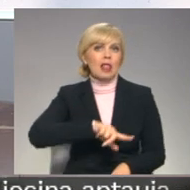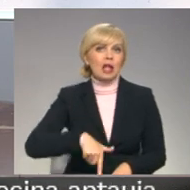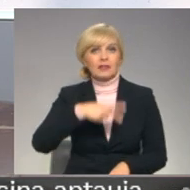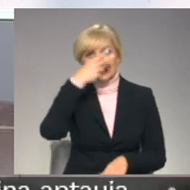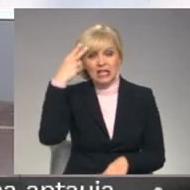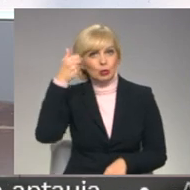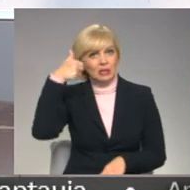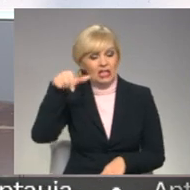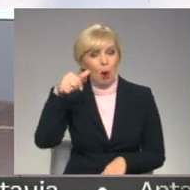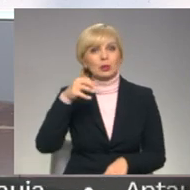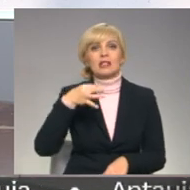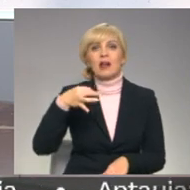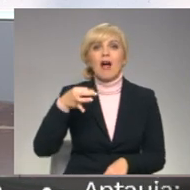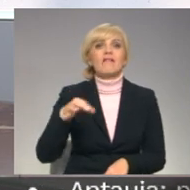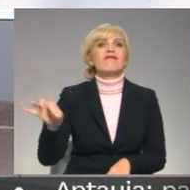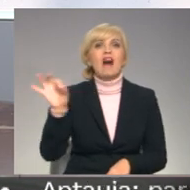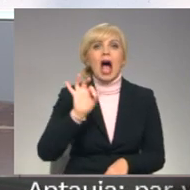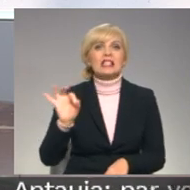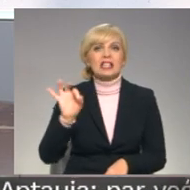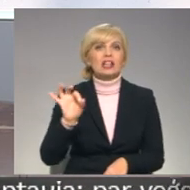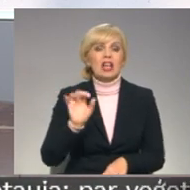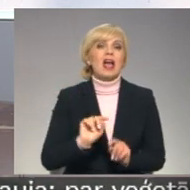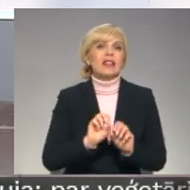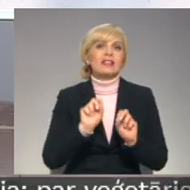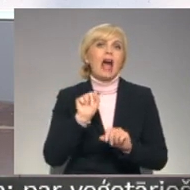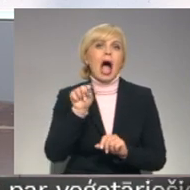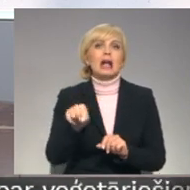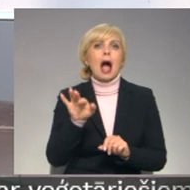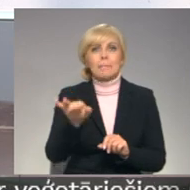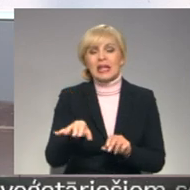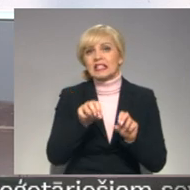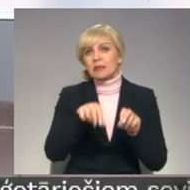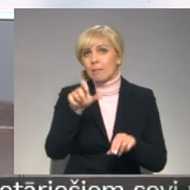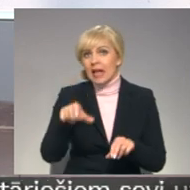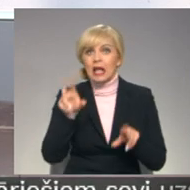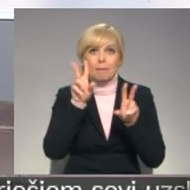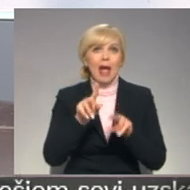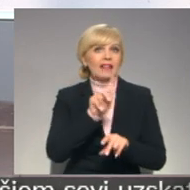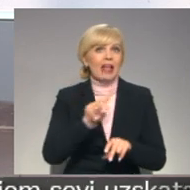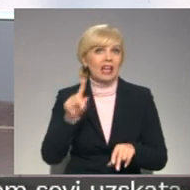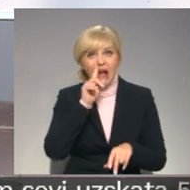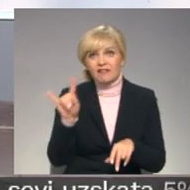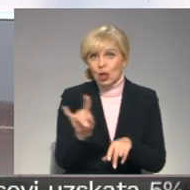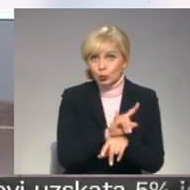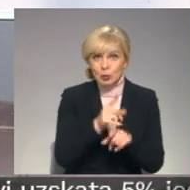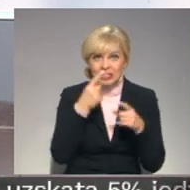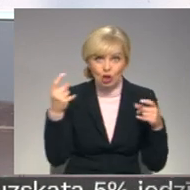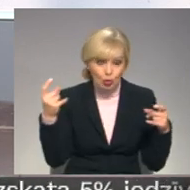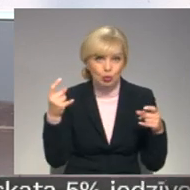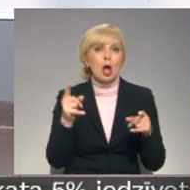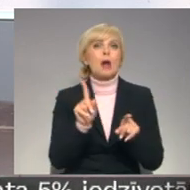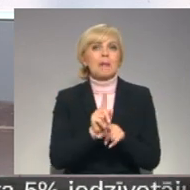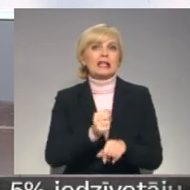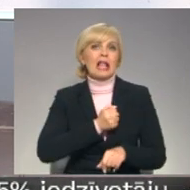Lietuvas, Igaunijas un Vācijas. Topošie speciālisti pētīja ne tikai viltusziņu fenomenu, bet arī Latgales iedzīvotāju attieksmi pret Eiropu